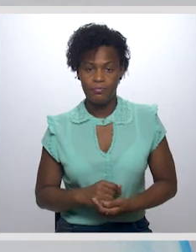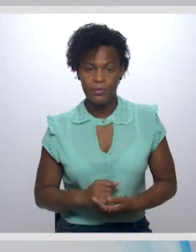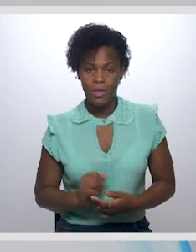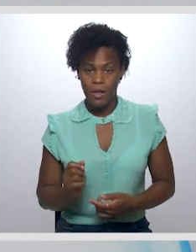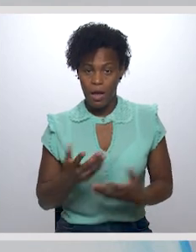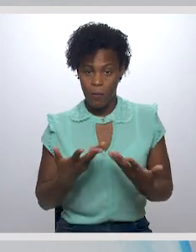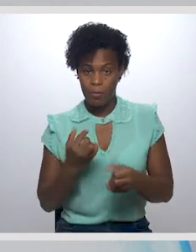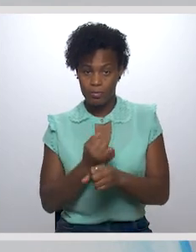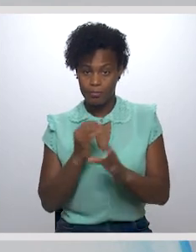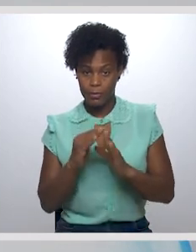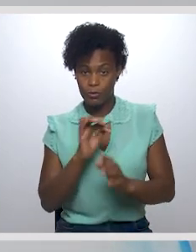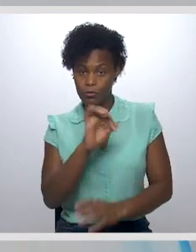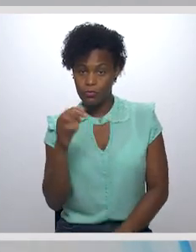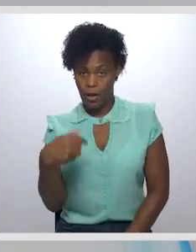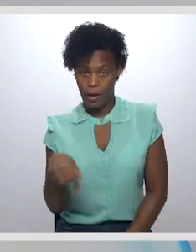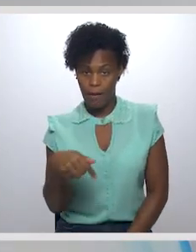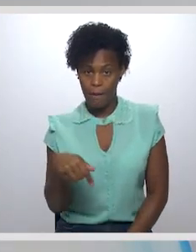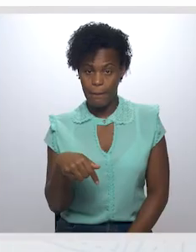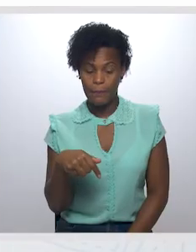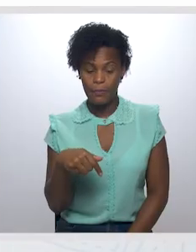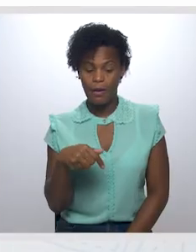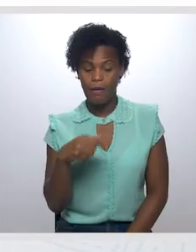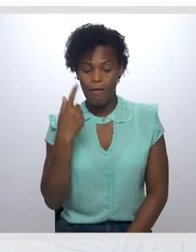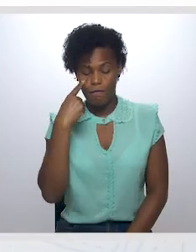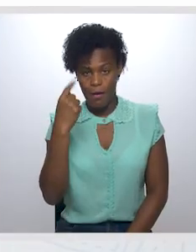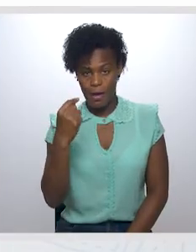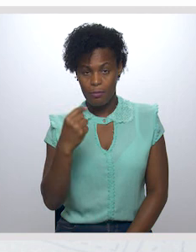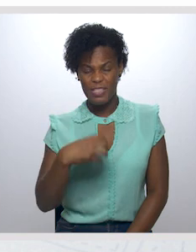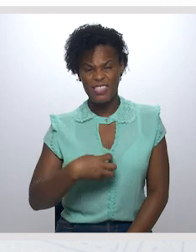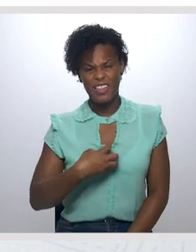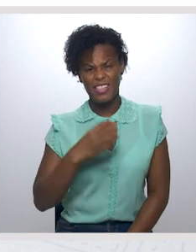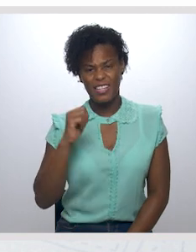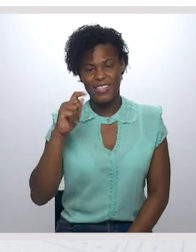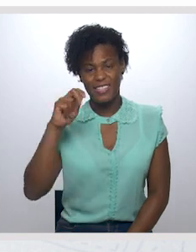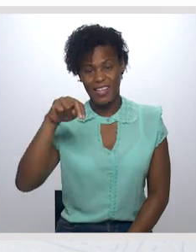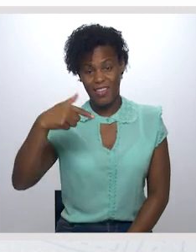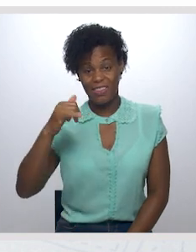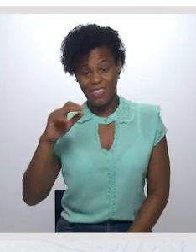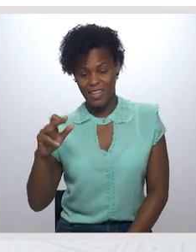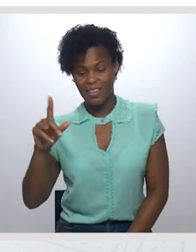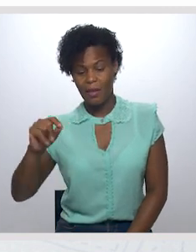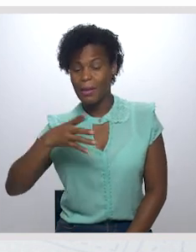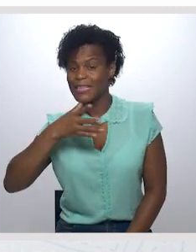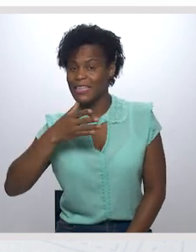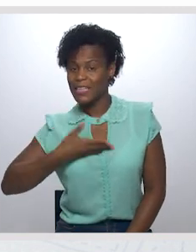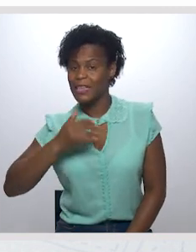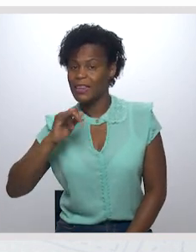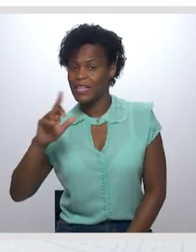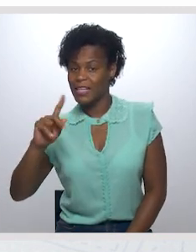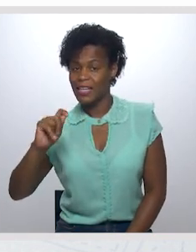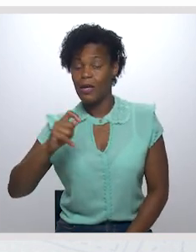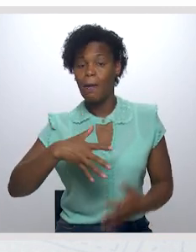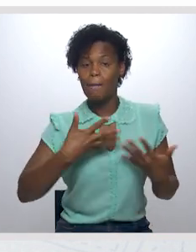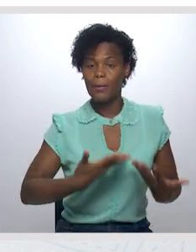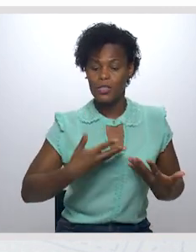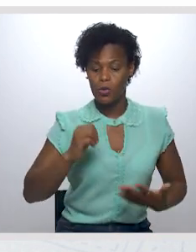Bon, en devoir, vous avez conjugué les verbes sentir et dire au présent